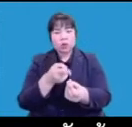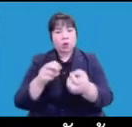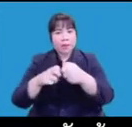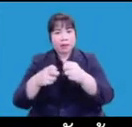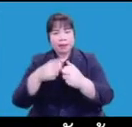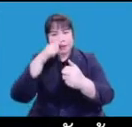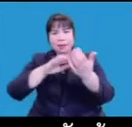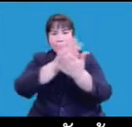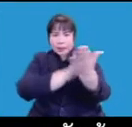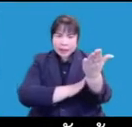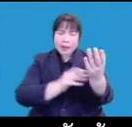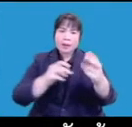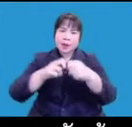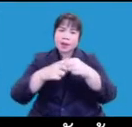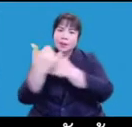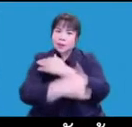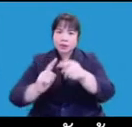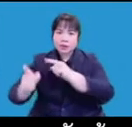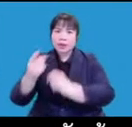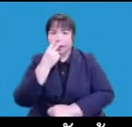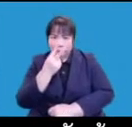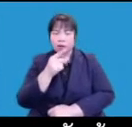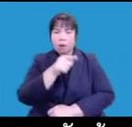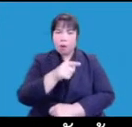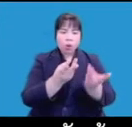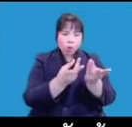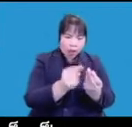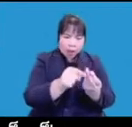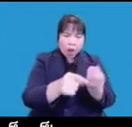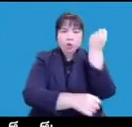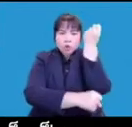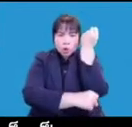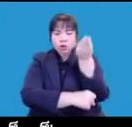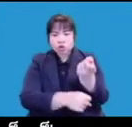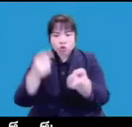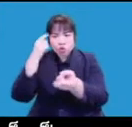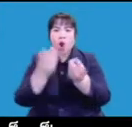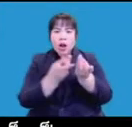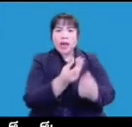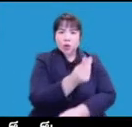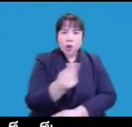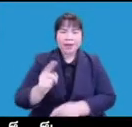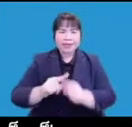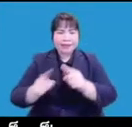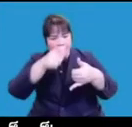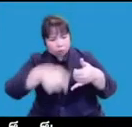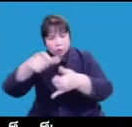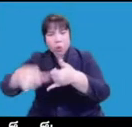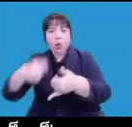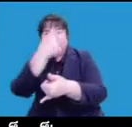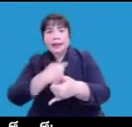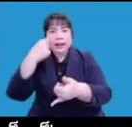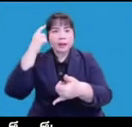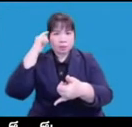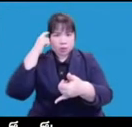ศทั่วโลกนะครับคือเราเห็นแต่ตัวเลขแต่เราไม่เห็นว่าใครคือคนจนเพราะนั้นนี่คือจุดเริ่มต้นสำคัญมากนะครับประจวบเหมาะม